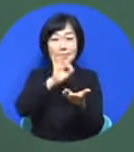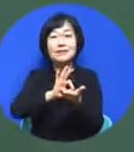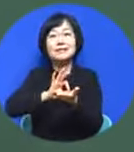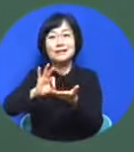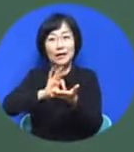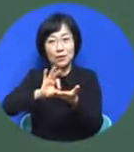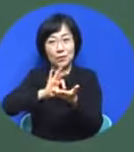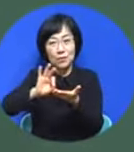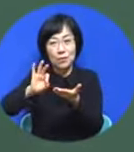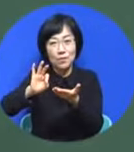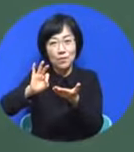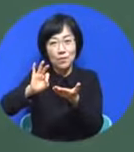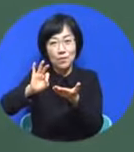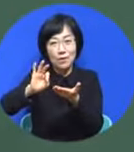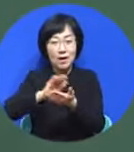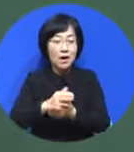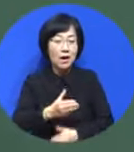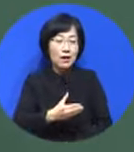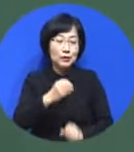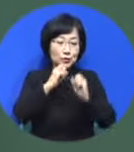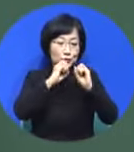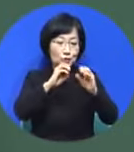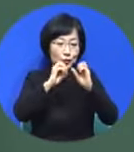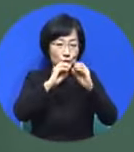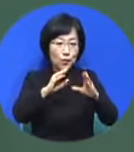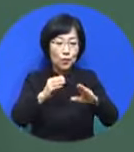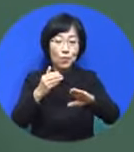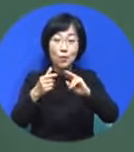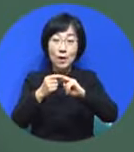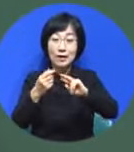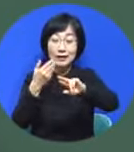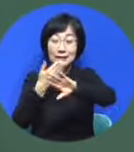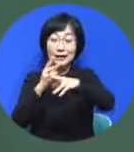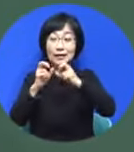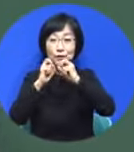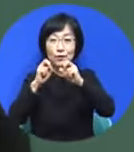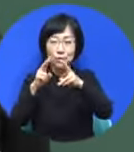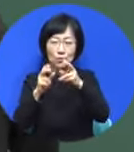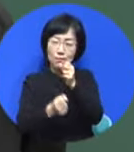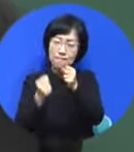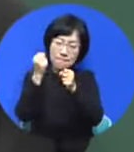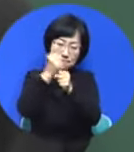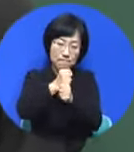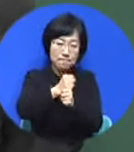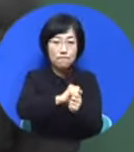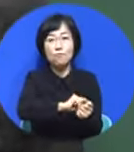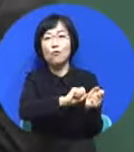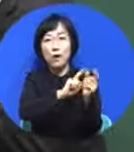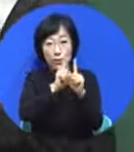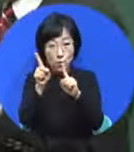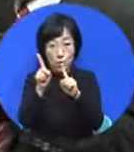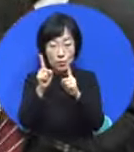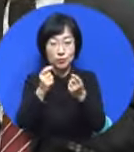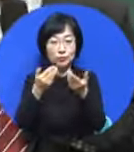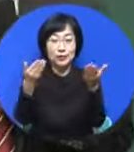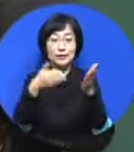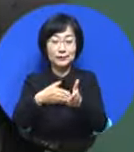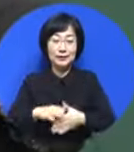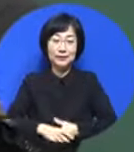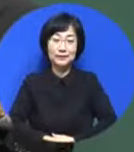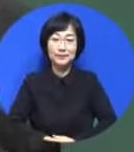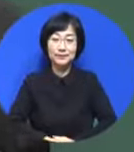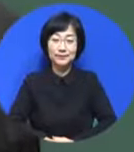없어지지 않죠. 회복시킨 것이다. But it was only through those few individuals who really understood the gospel that God raised them up as rulers. And of course, nothing can block God's